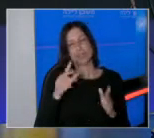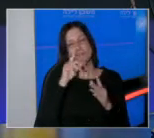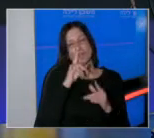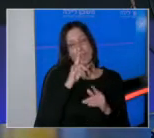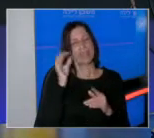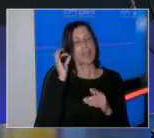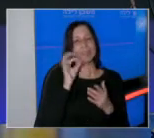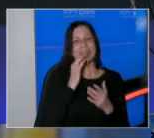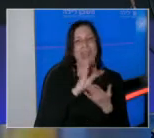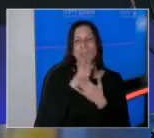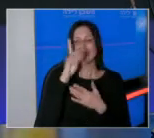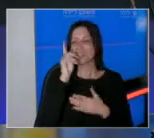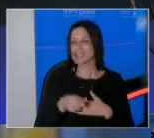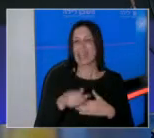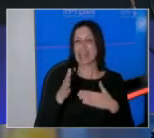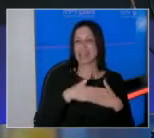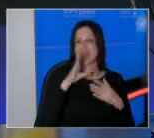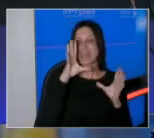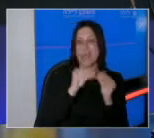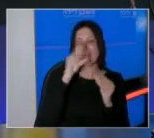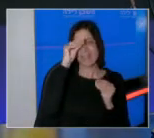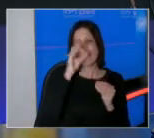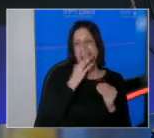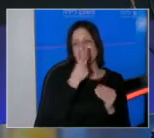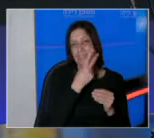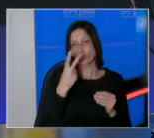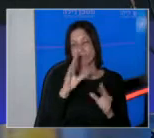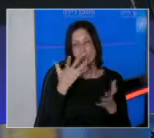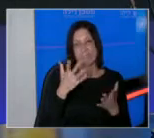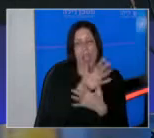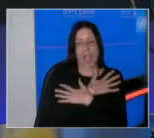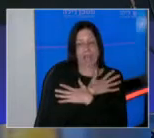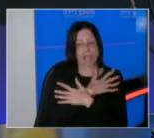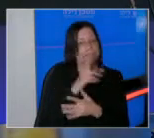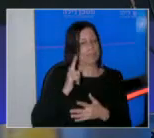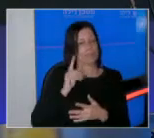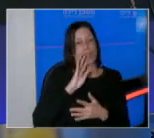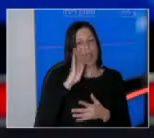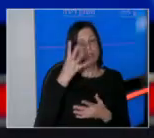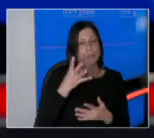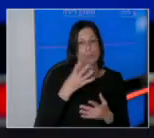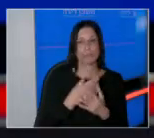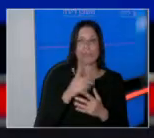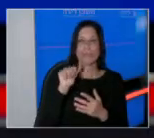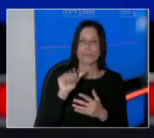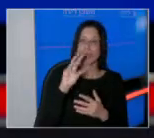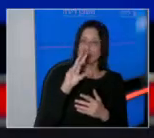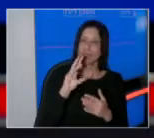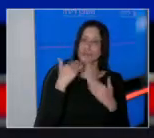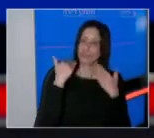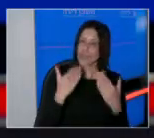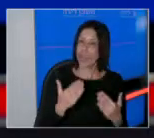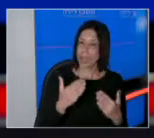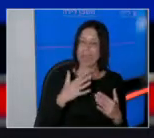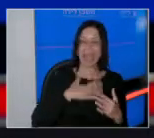לא צריכה להתחתן עם גבר בן 22. אם הם כל כך מאוהבים, שיחכה 4 שנים. אפרת, שוקרון, תודה רבה לך, חג שמח,